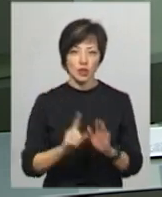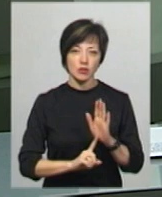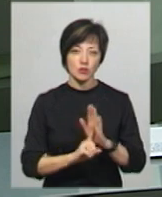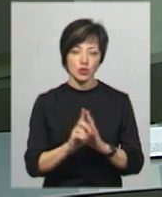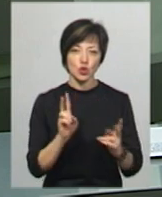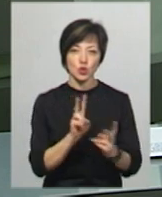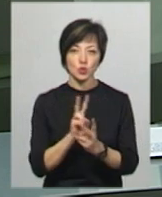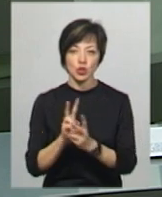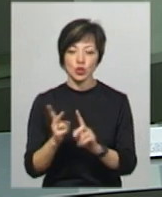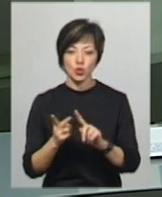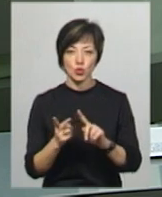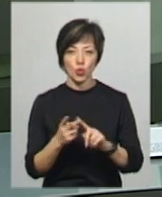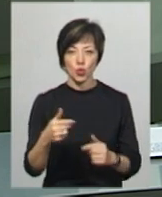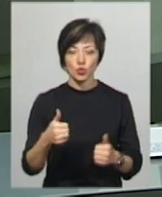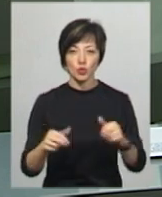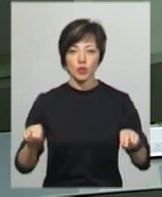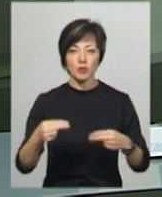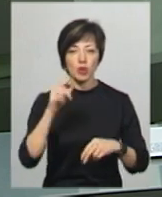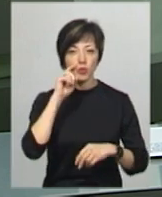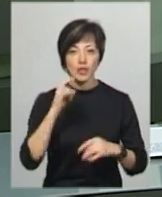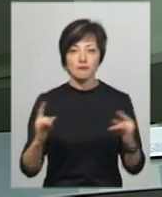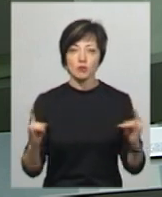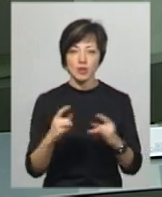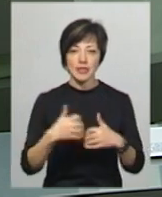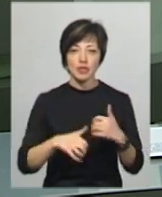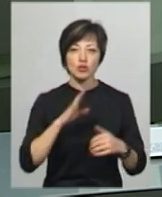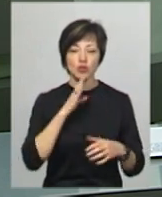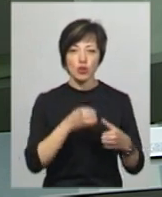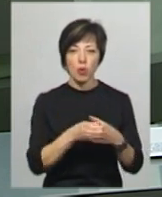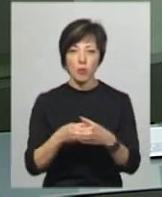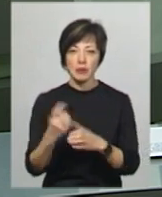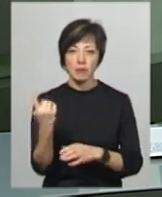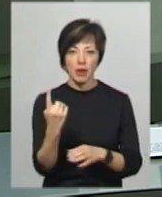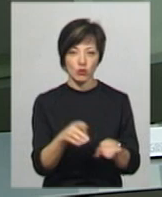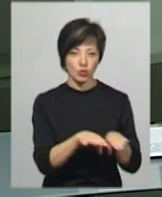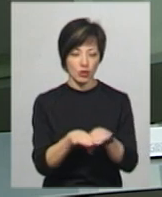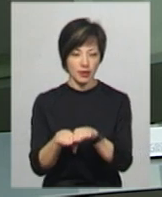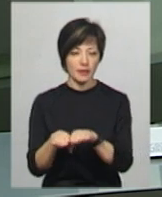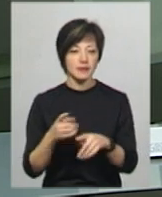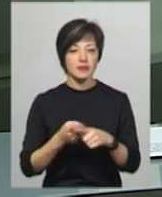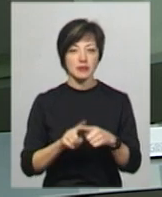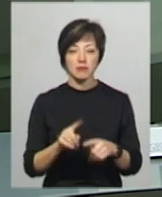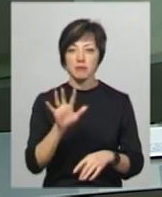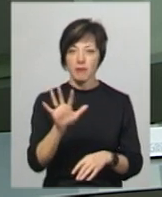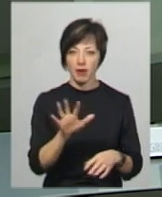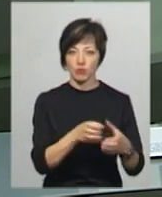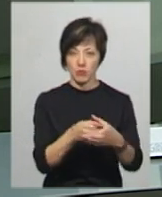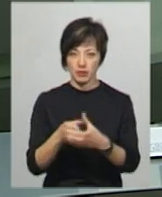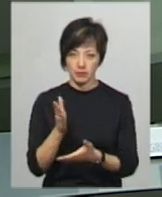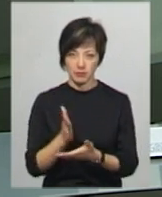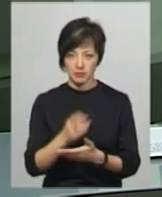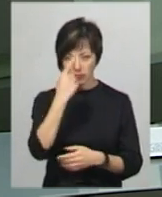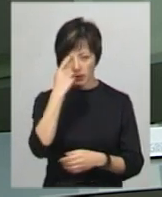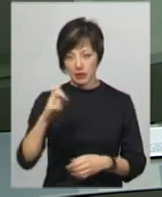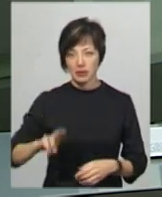розпочнуться зустрічі другого туру Чемпіонату України з футзалу серед жіночих команд першої ліги. У цій лізі грають 5 команд, повідомляє